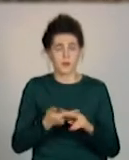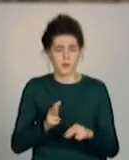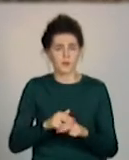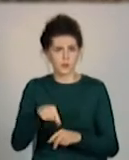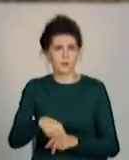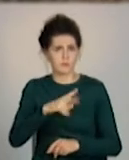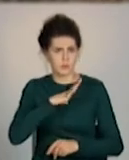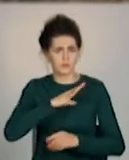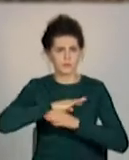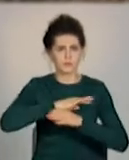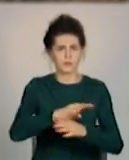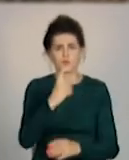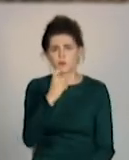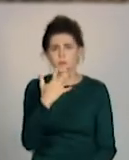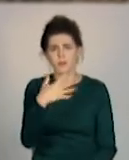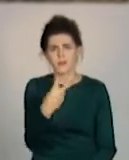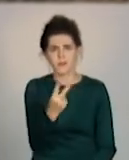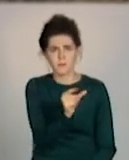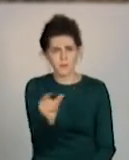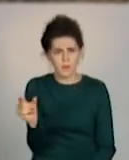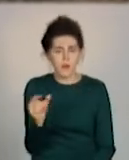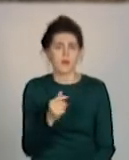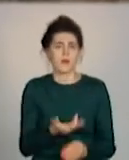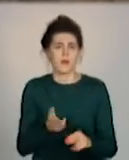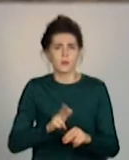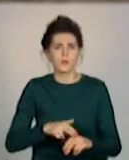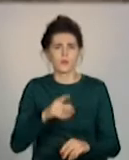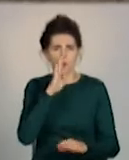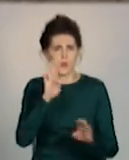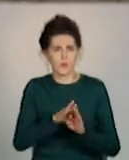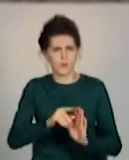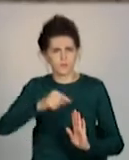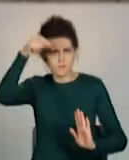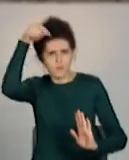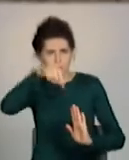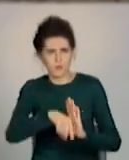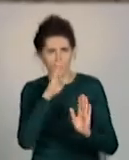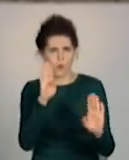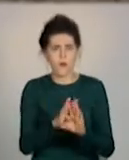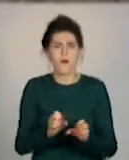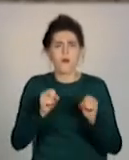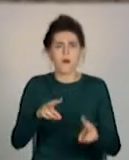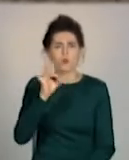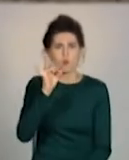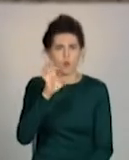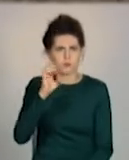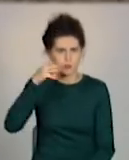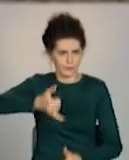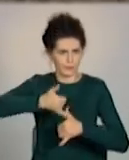тут працювала 152 мм, розміри майже пів людини. Ну так не